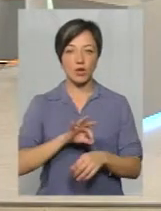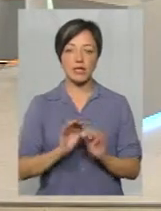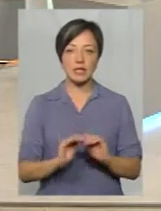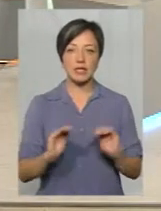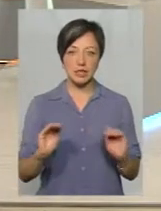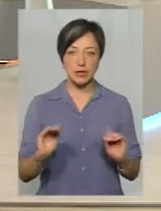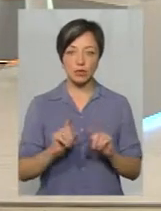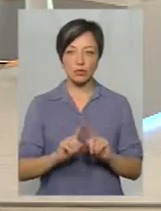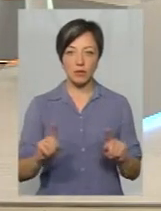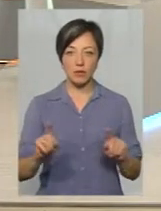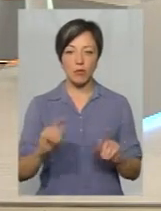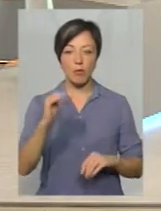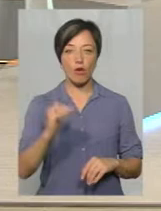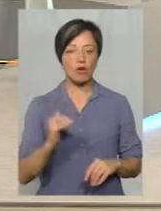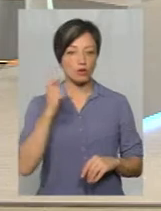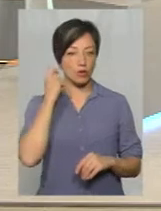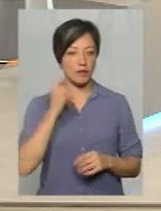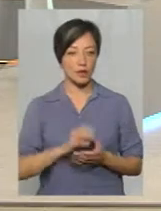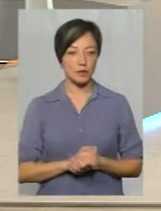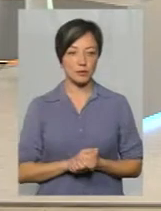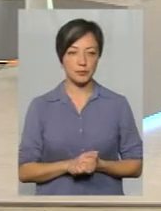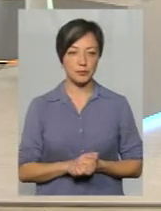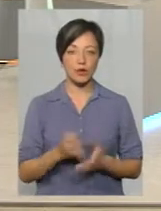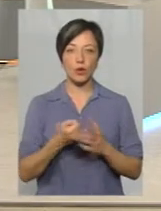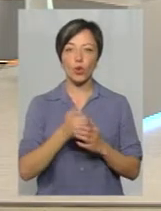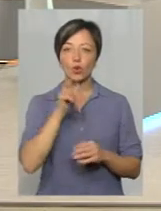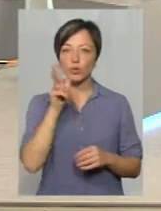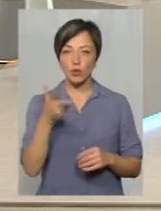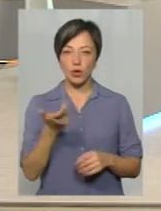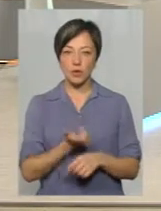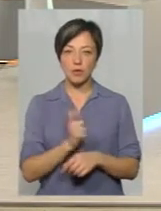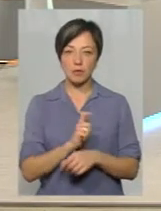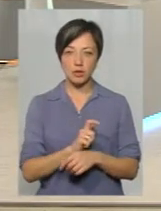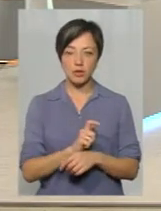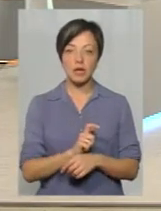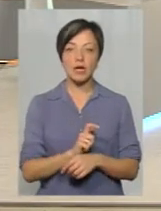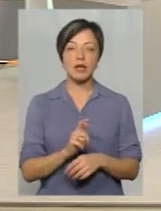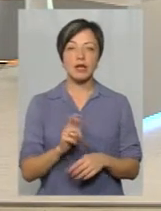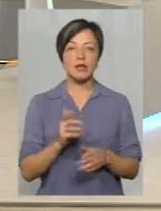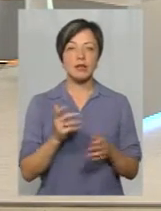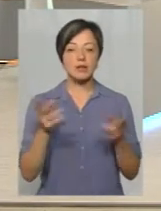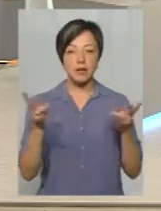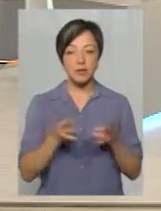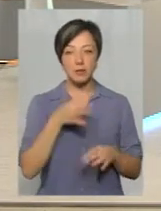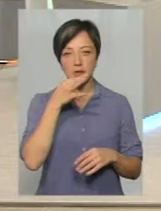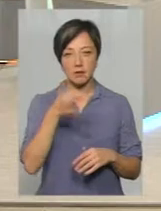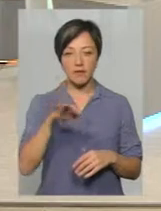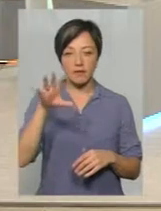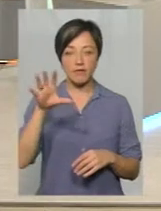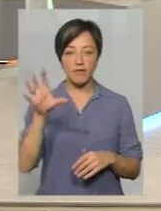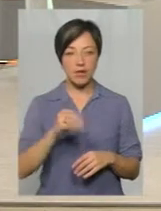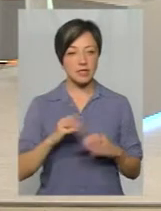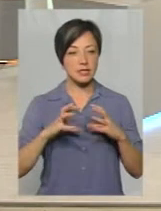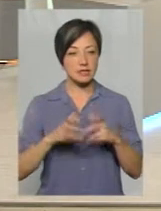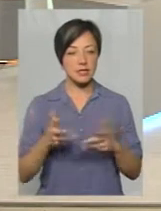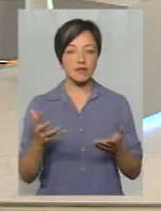дітям, особливо молодшого віку. До 3 років найбільш небезпечно. Слід зазначити, що весь світ